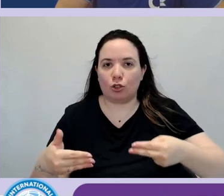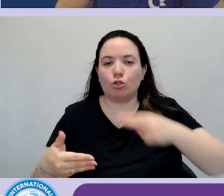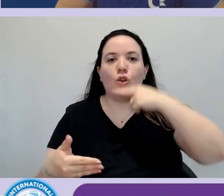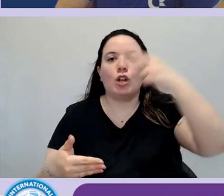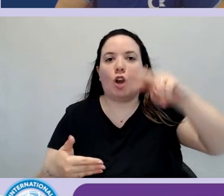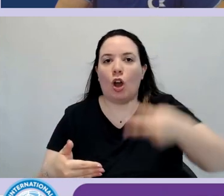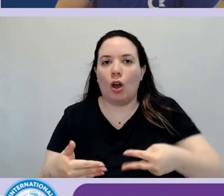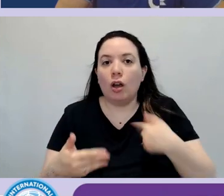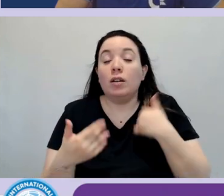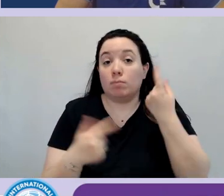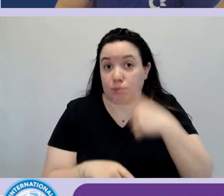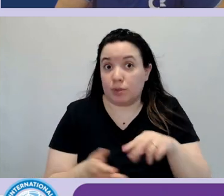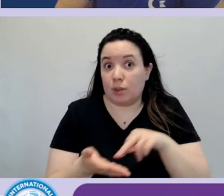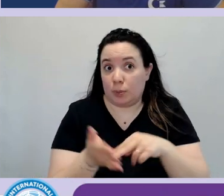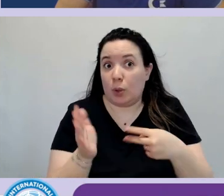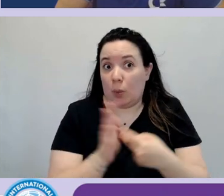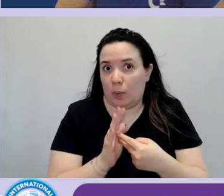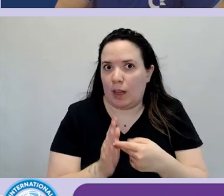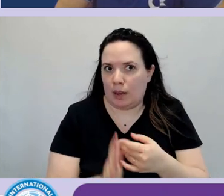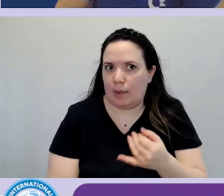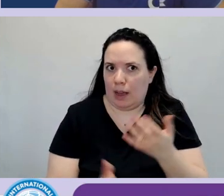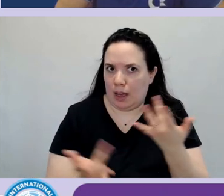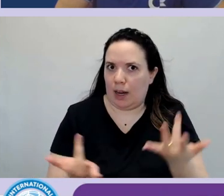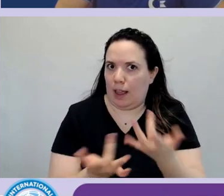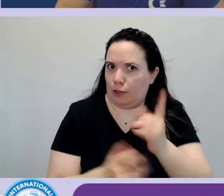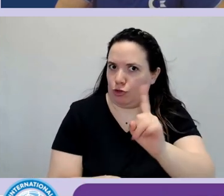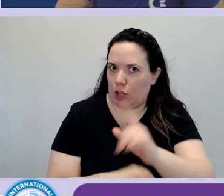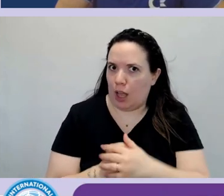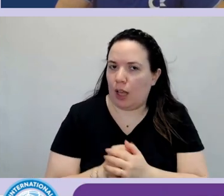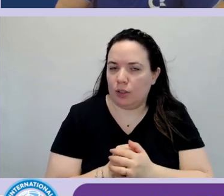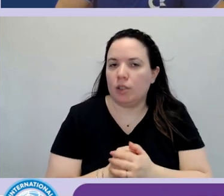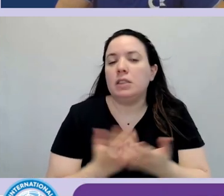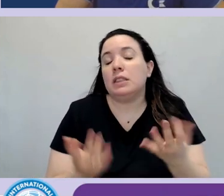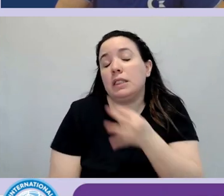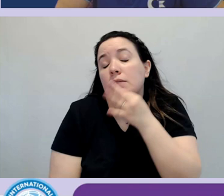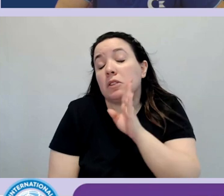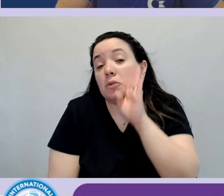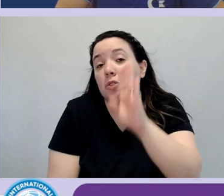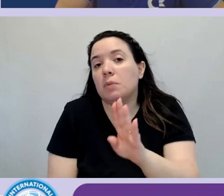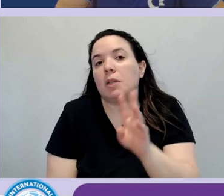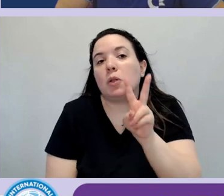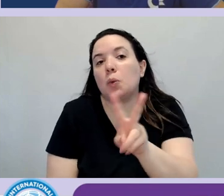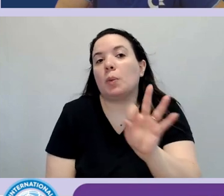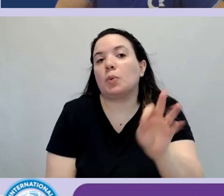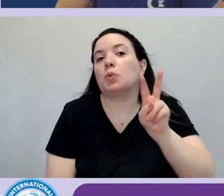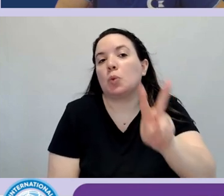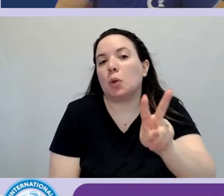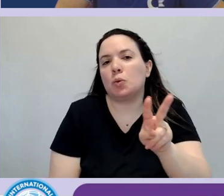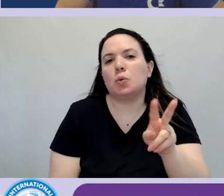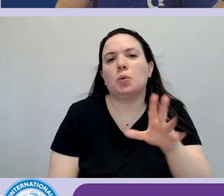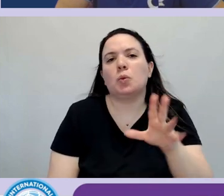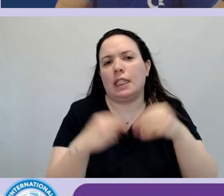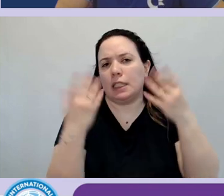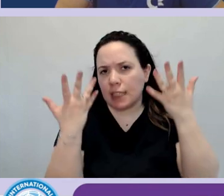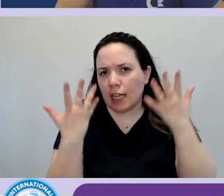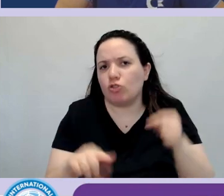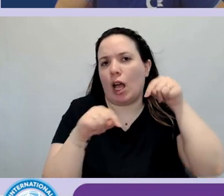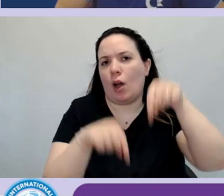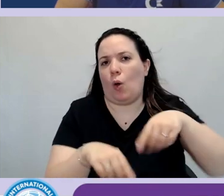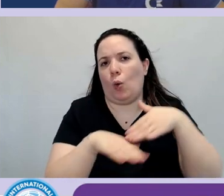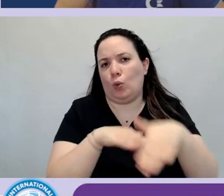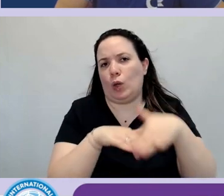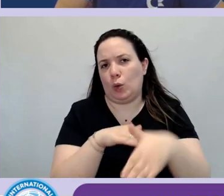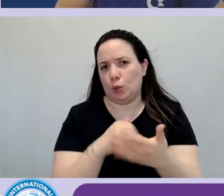problema non da poco per cui il suggerimento è studiate le vcac 2.2 e applicat le già